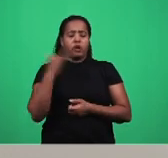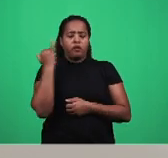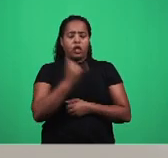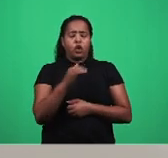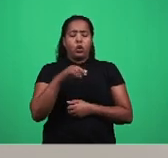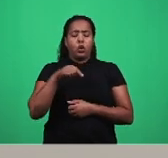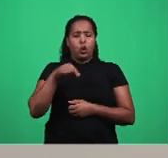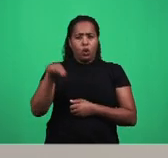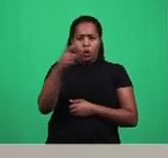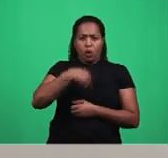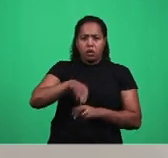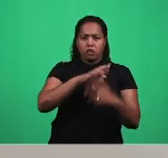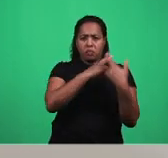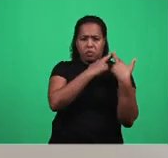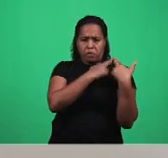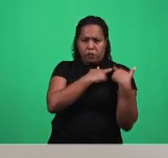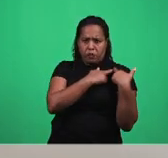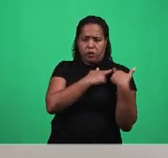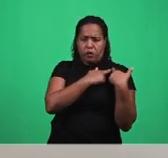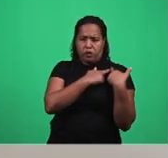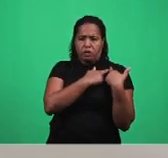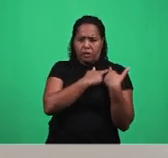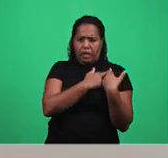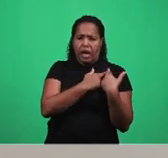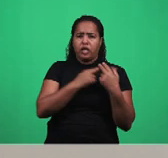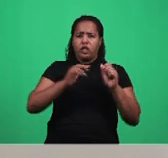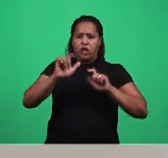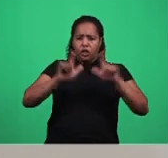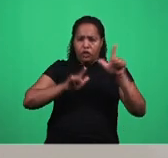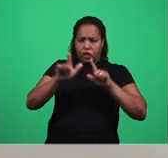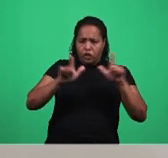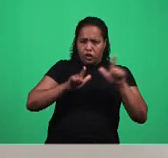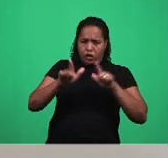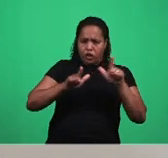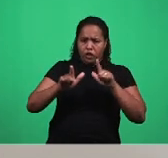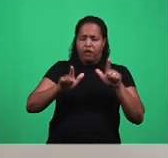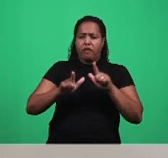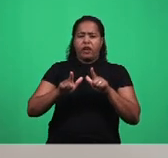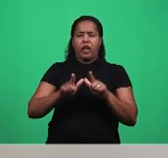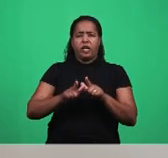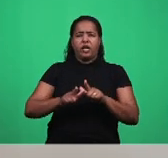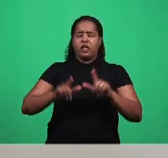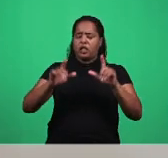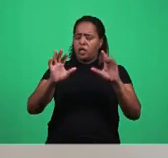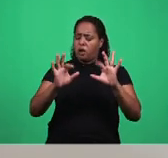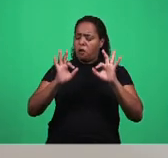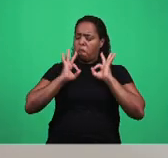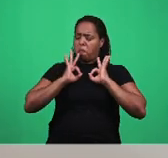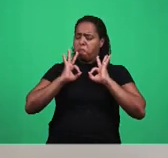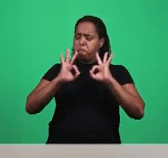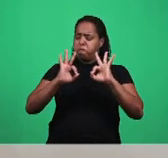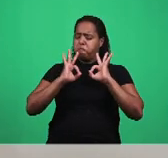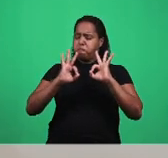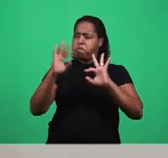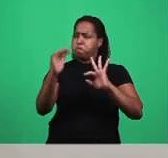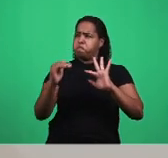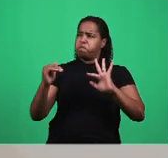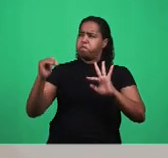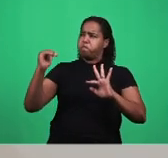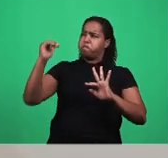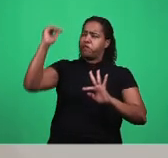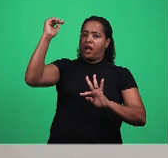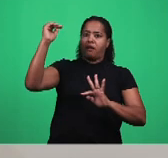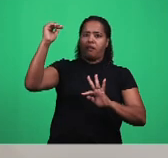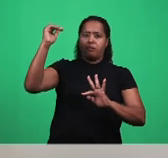nous sommes responsables pour la transmission nationale. Votre programmation est un phénomène. Regardez ce qu'il